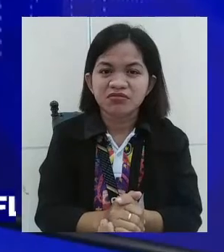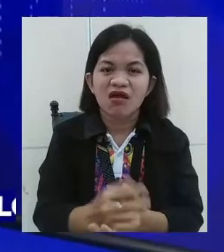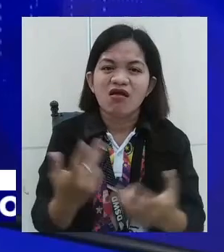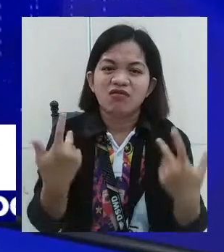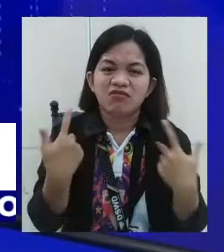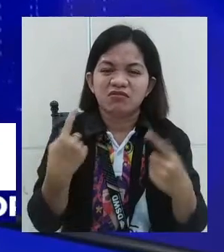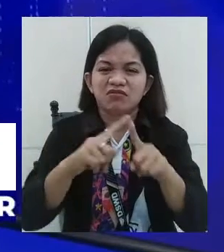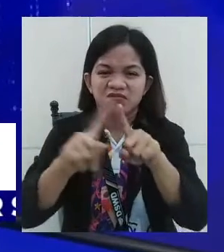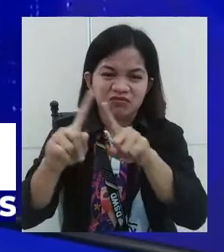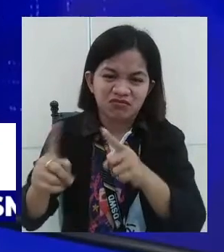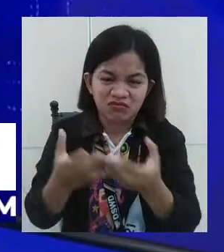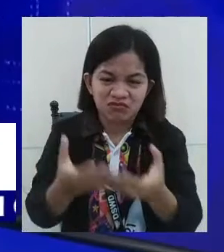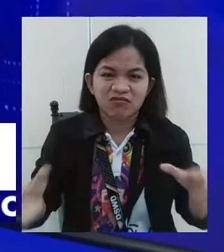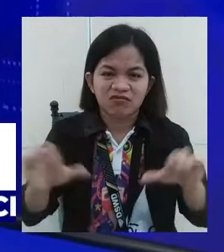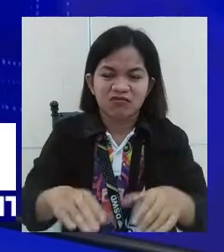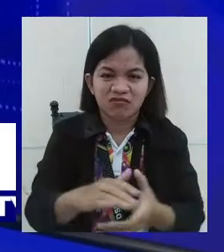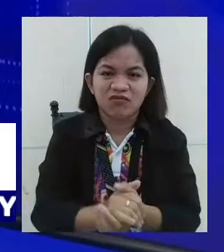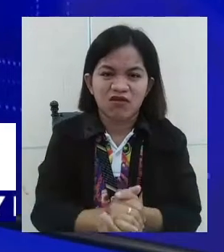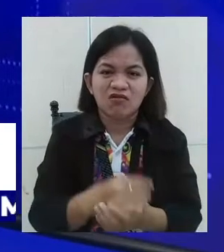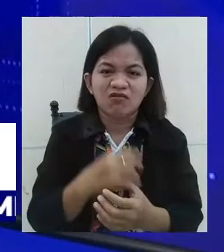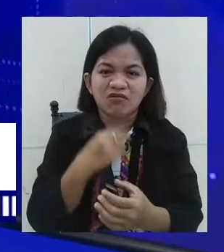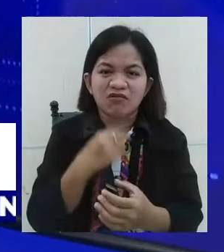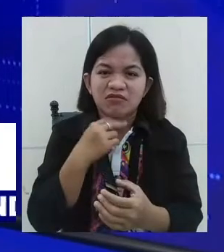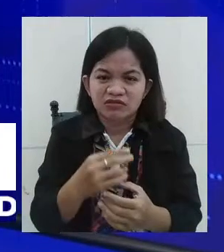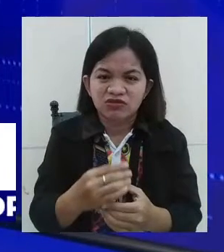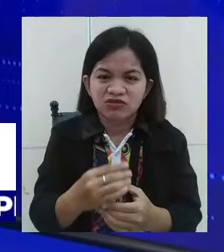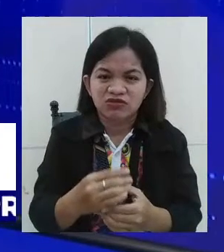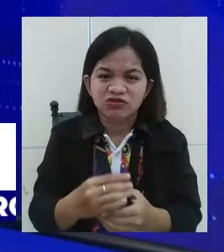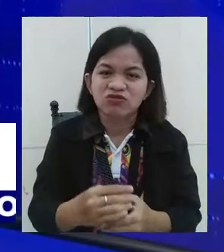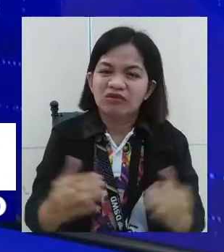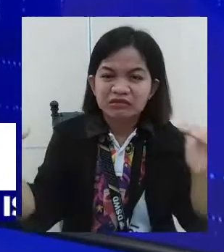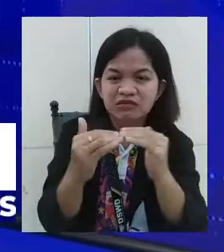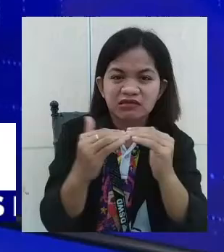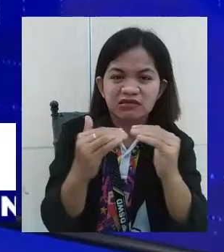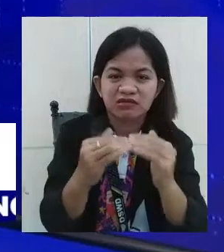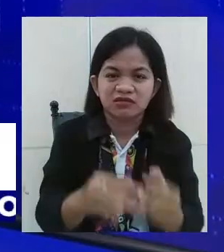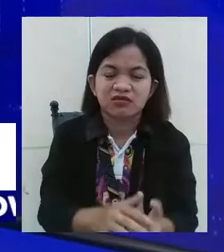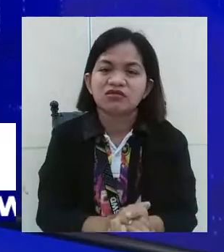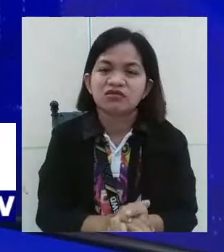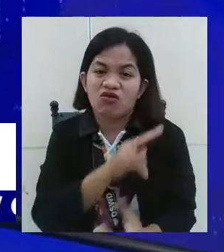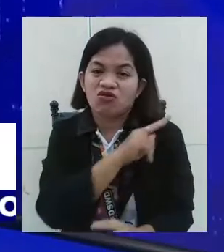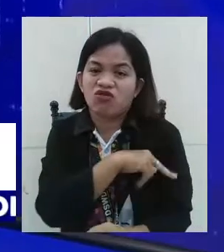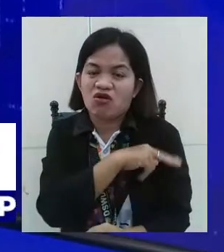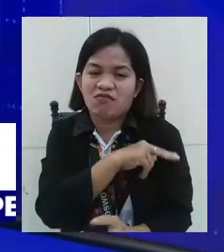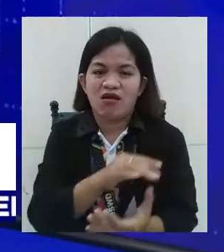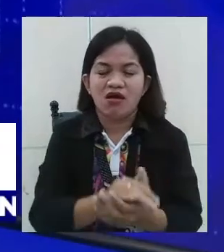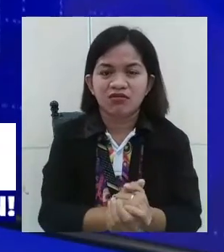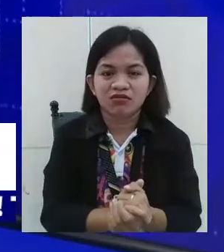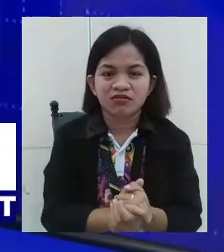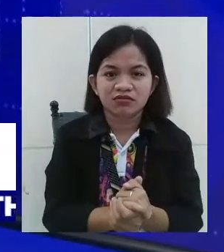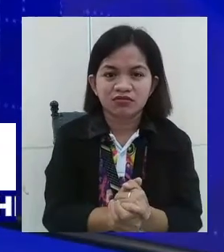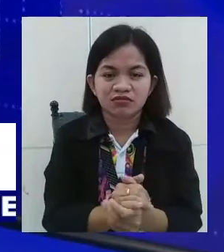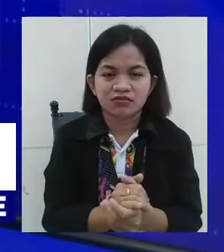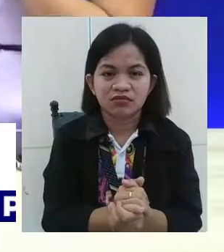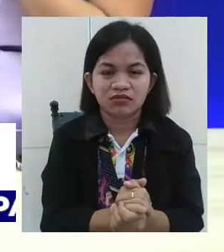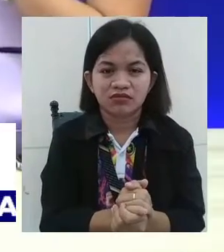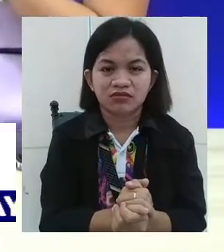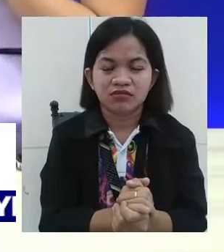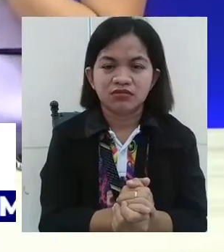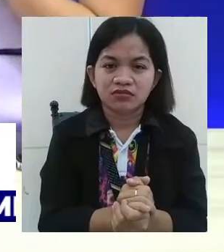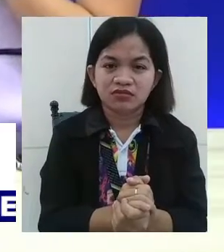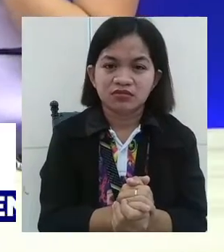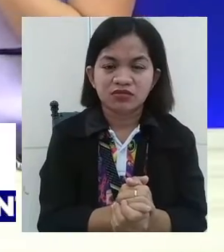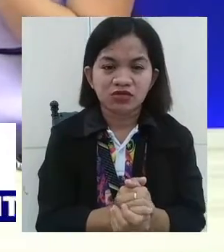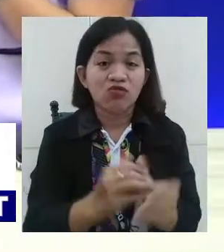kami ay sumabay doon sa mga taong walang kapansanan. So with that po, Sir